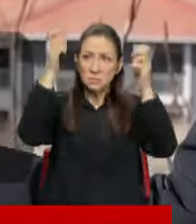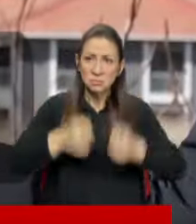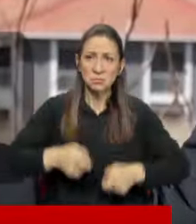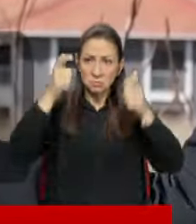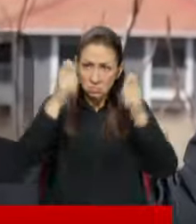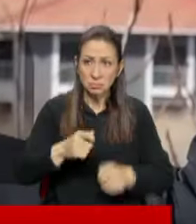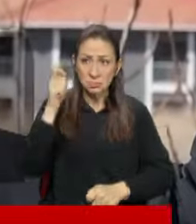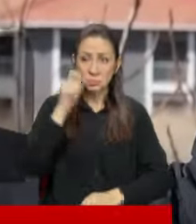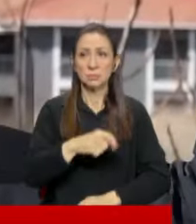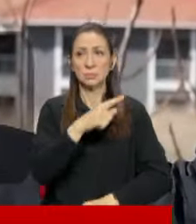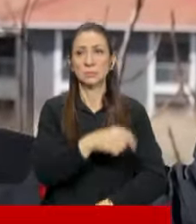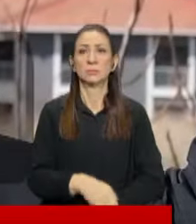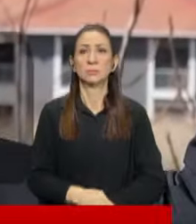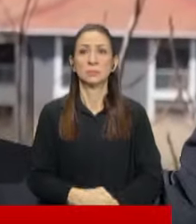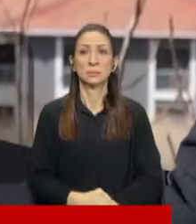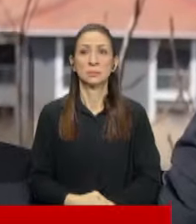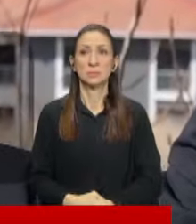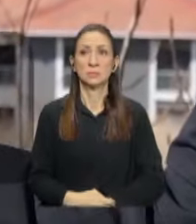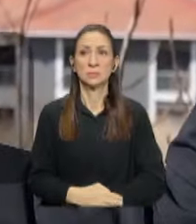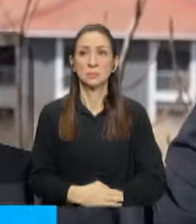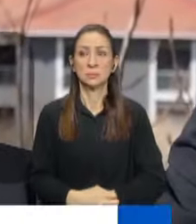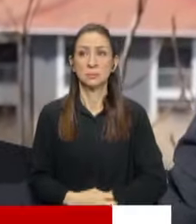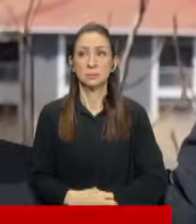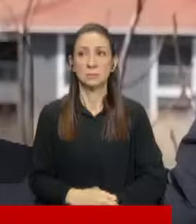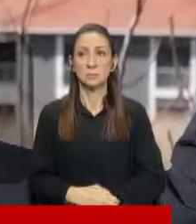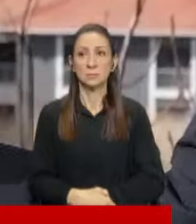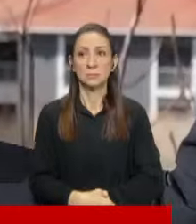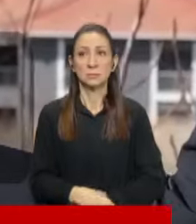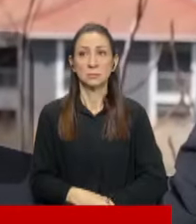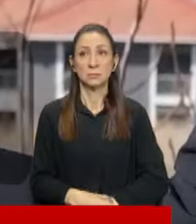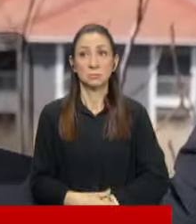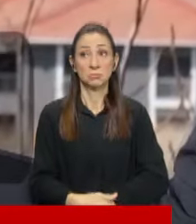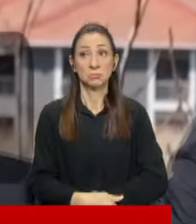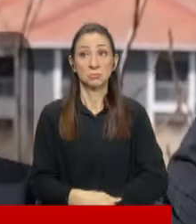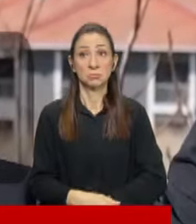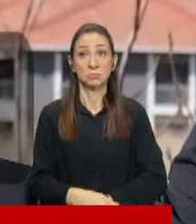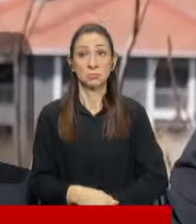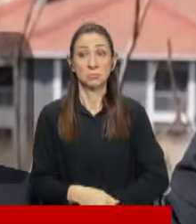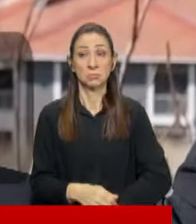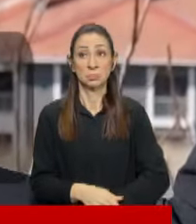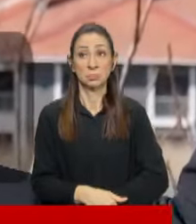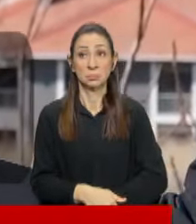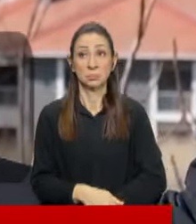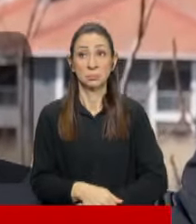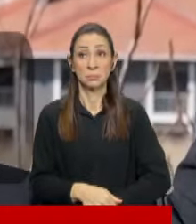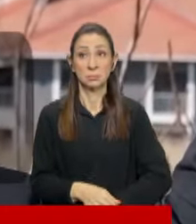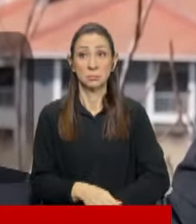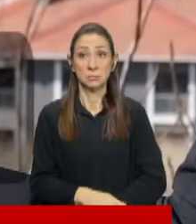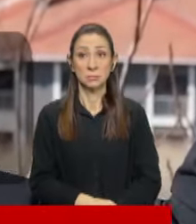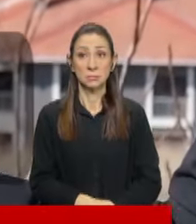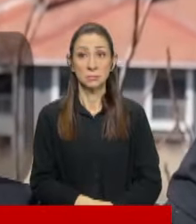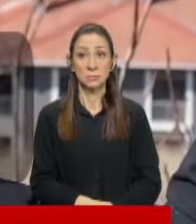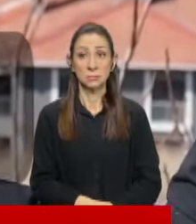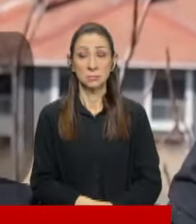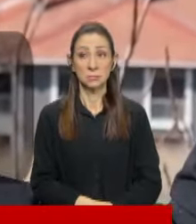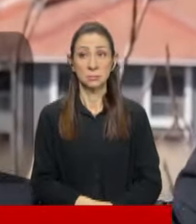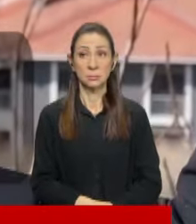Benim Altındağ'daki seçim ofisimin duvarındaki posterimi bile söküp indirdiler. Posterimi indirenler bir siyasi